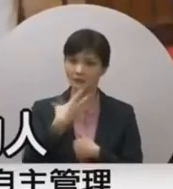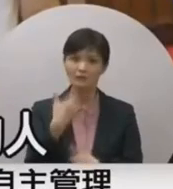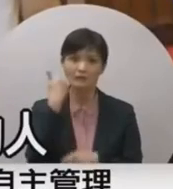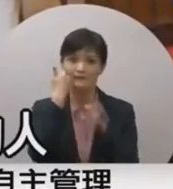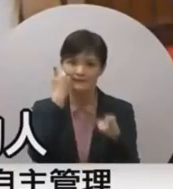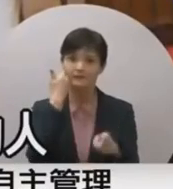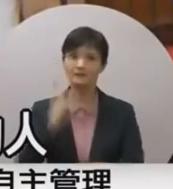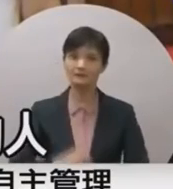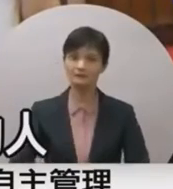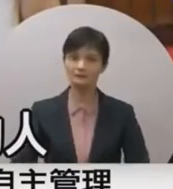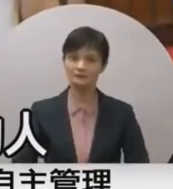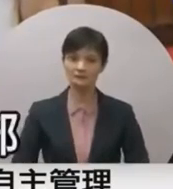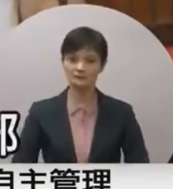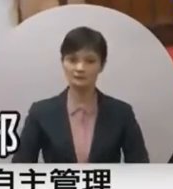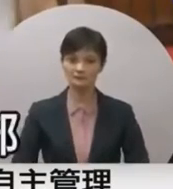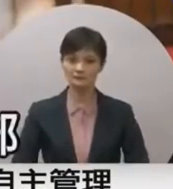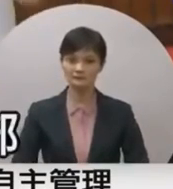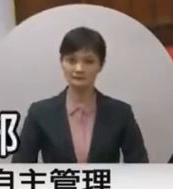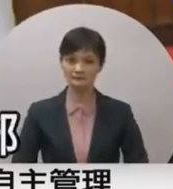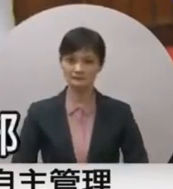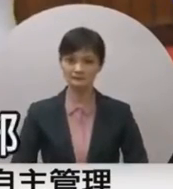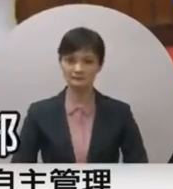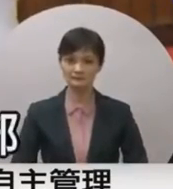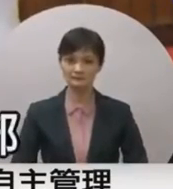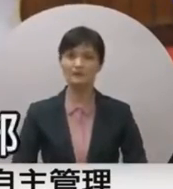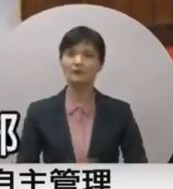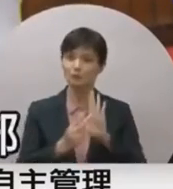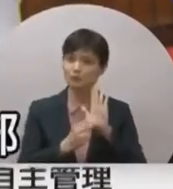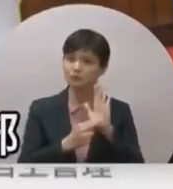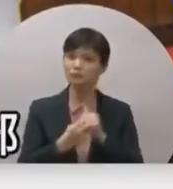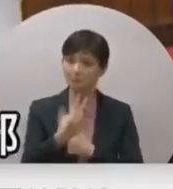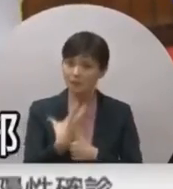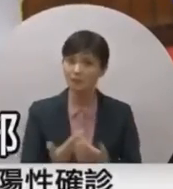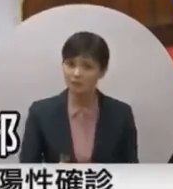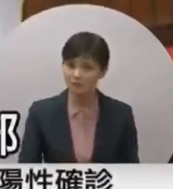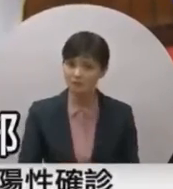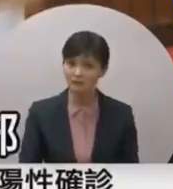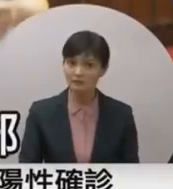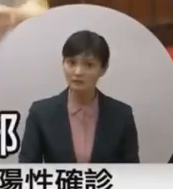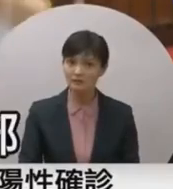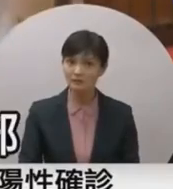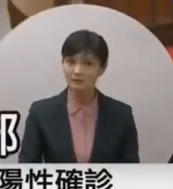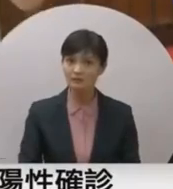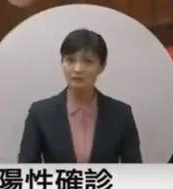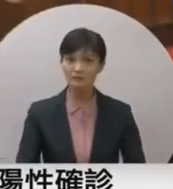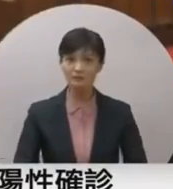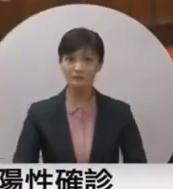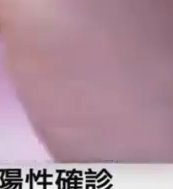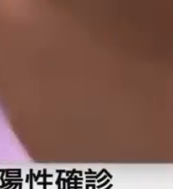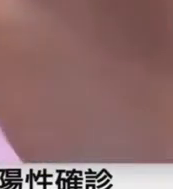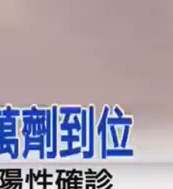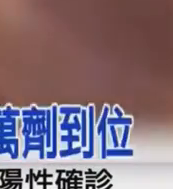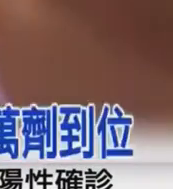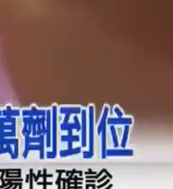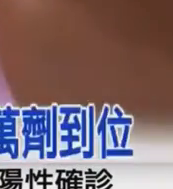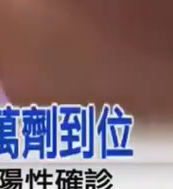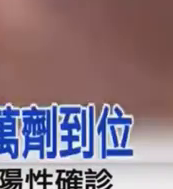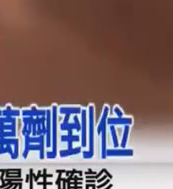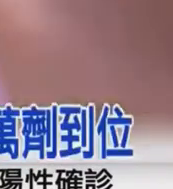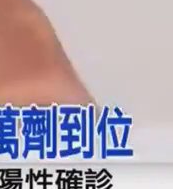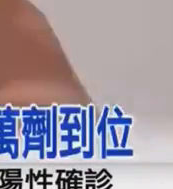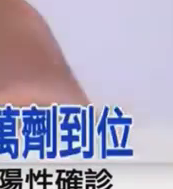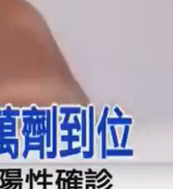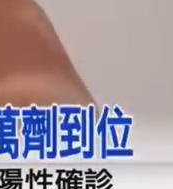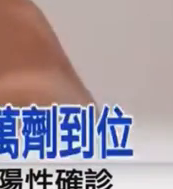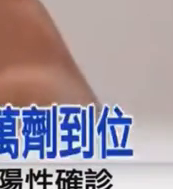谁？ 那个我就讲谁是那相关的人， 举例嘛，举例那是谁嘛？ 当然是要经济部、交通部才能够报上来啊。 全台疫苗荒，苏